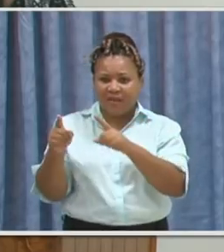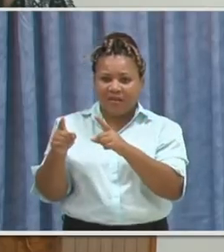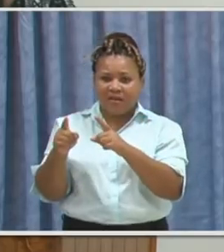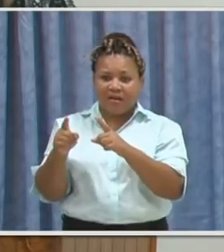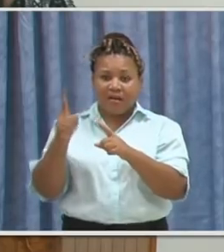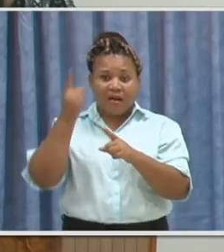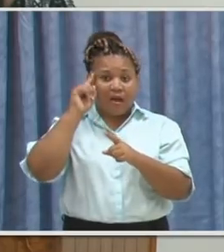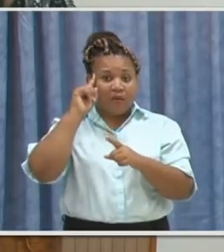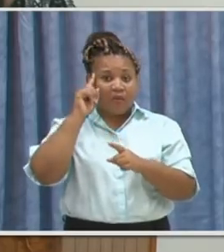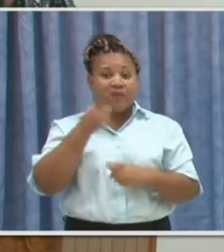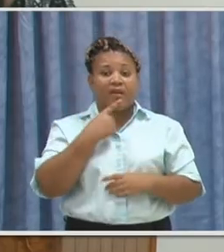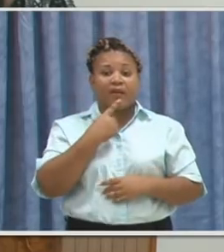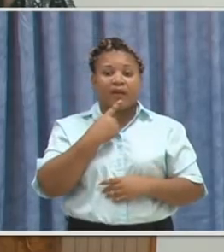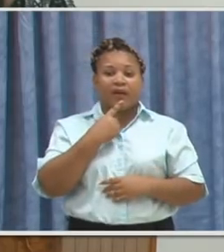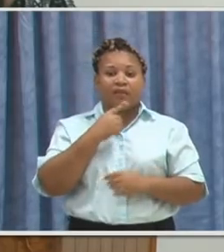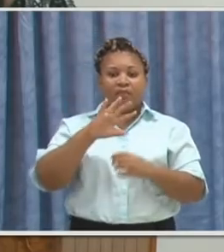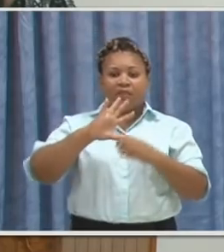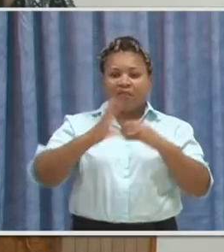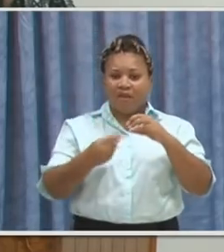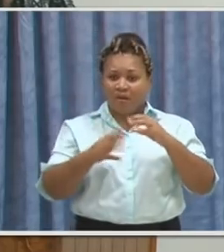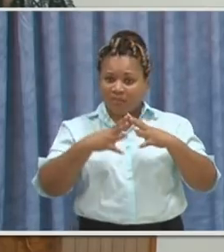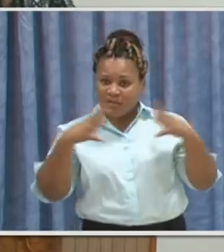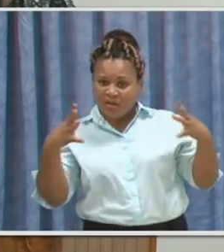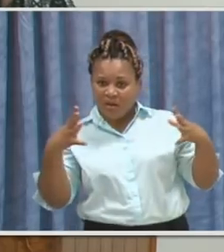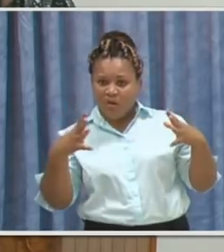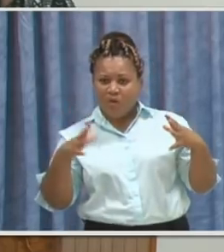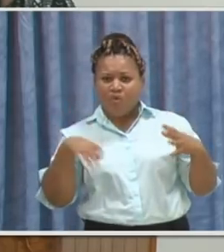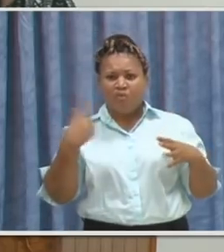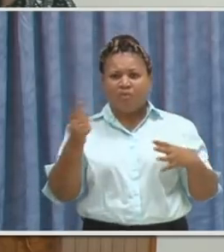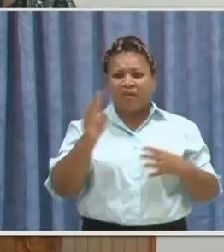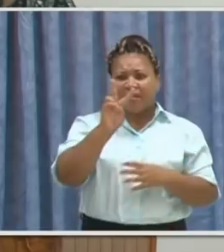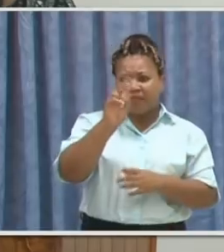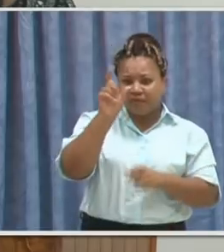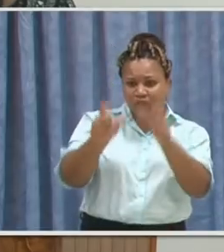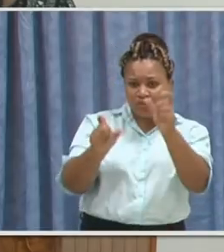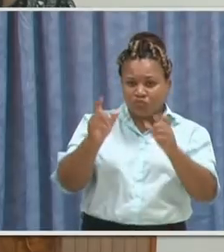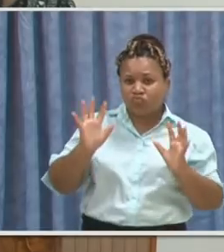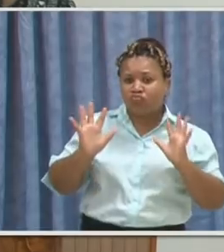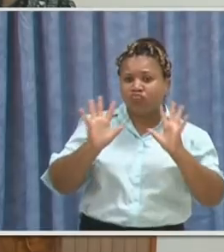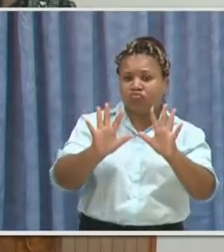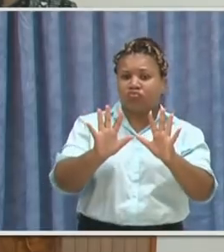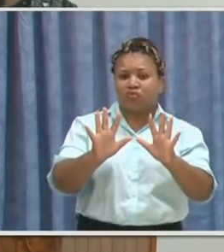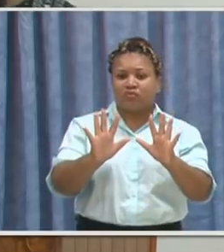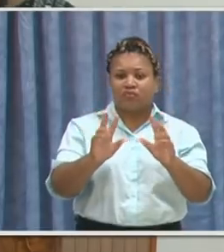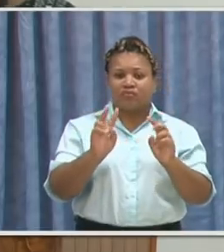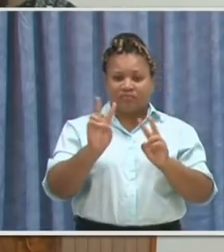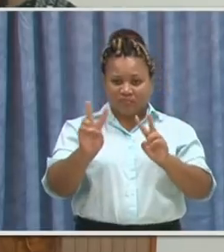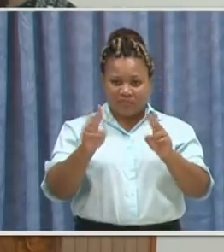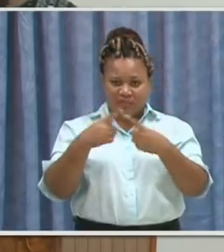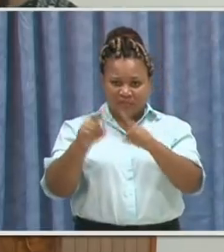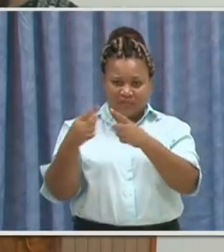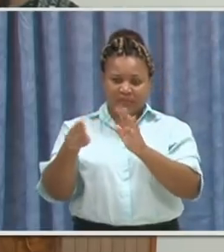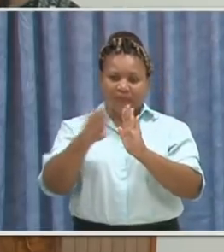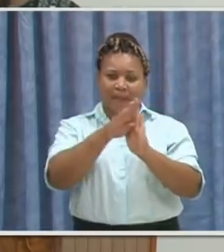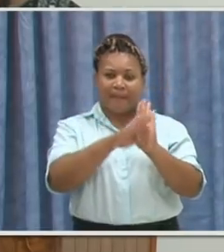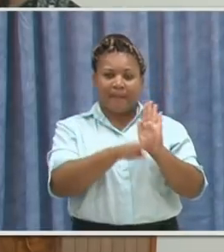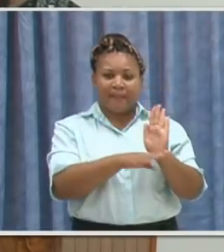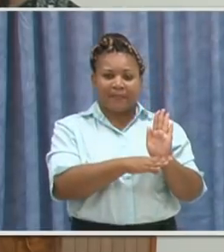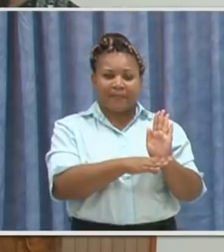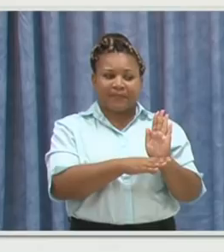Moi aussi, je vais arrêter là et nous va donner la parole à Nancy pour continuer sa press